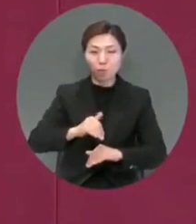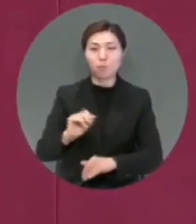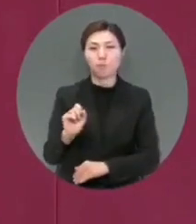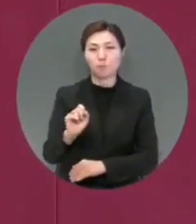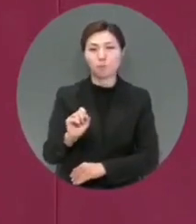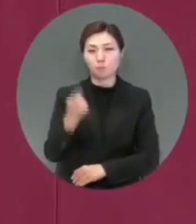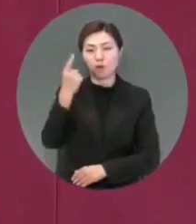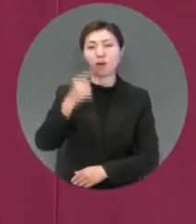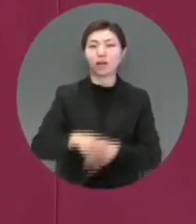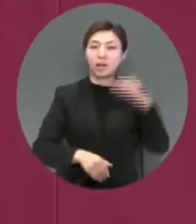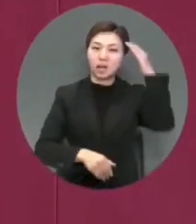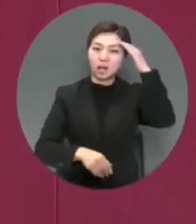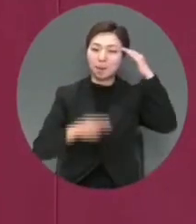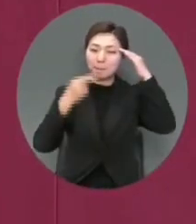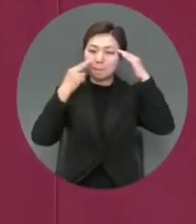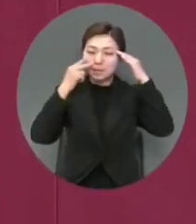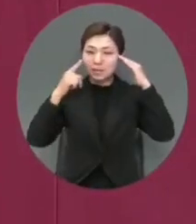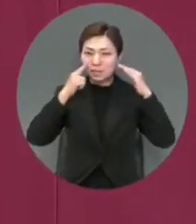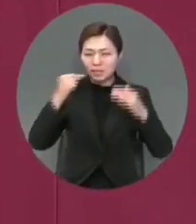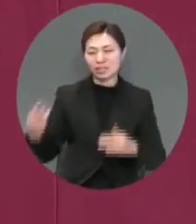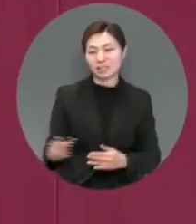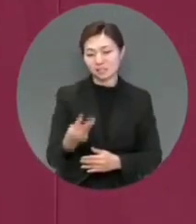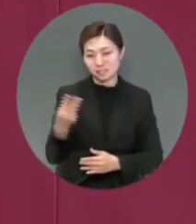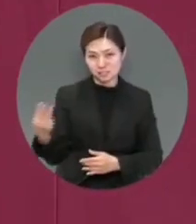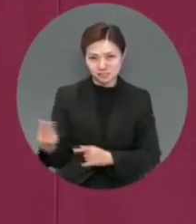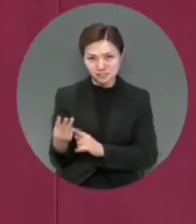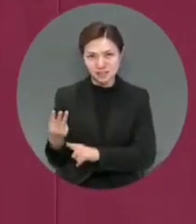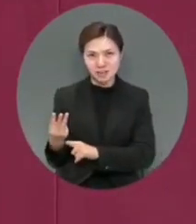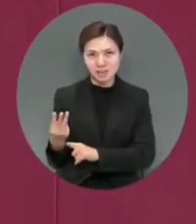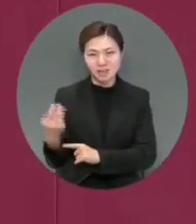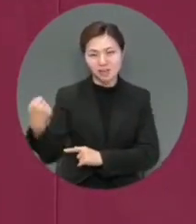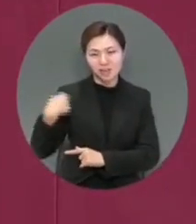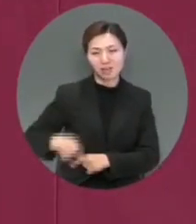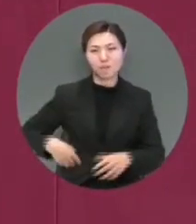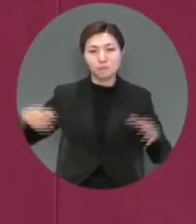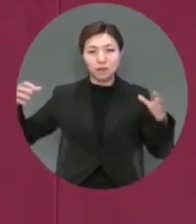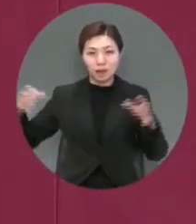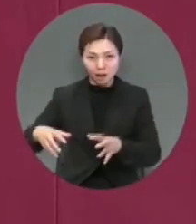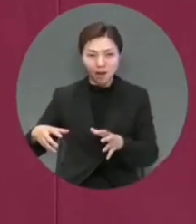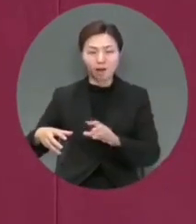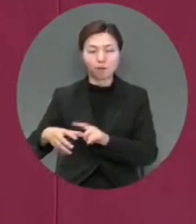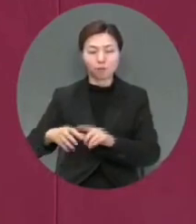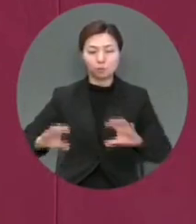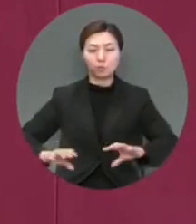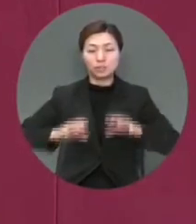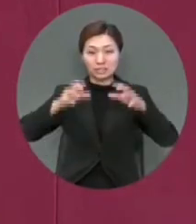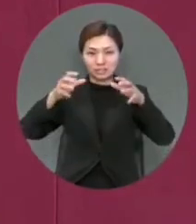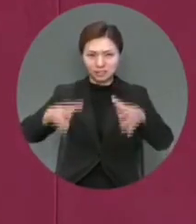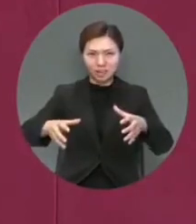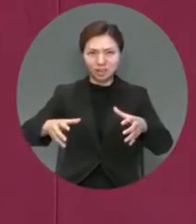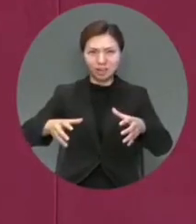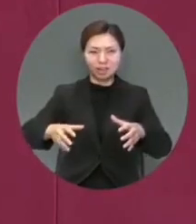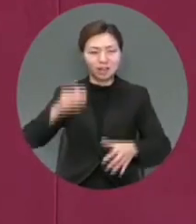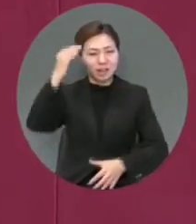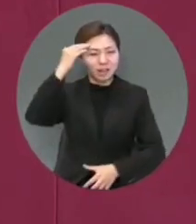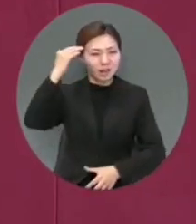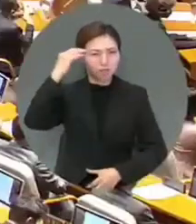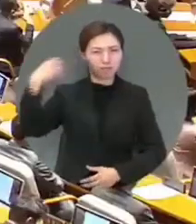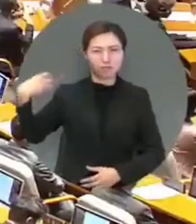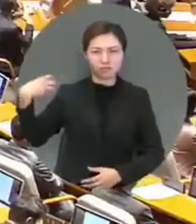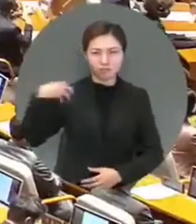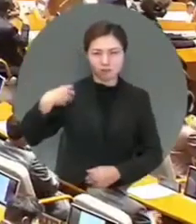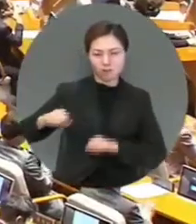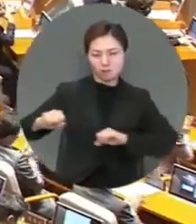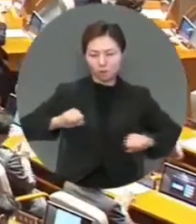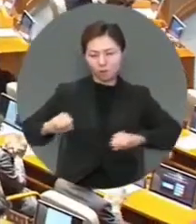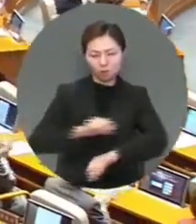글로벌 무대에서 우리 대한민국의 전략적 역할을 더욱 강화할 수 있게 되었습니다.